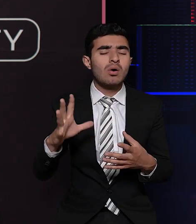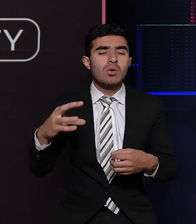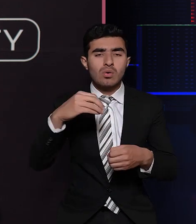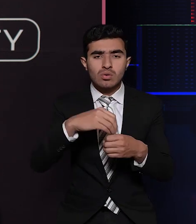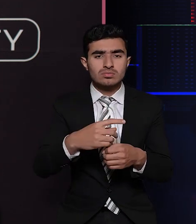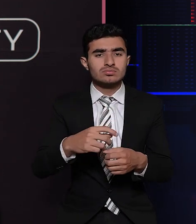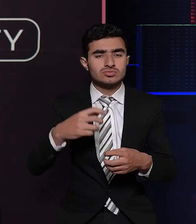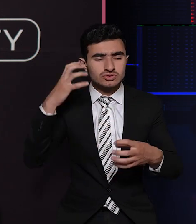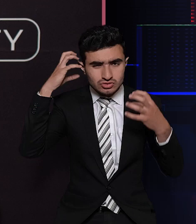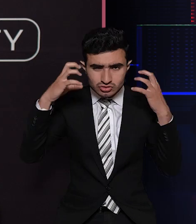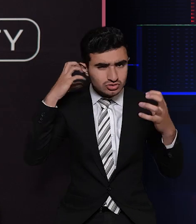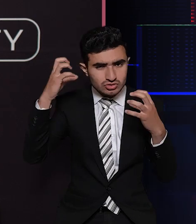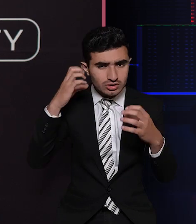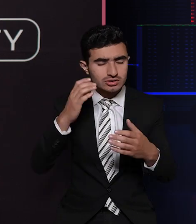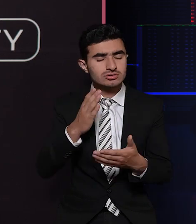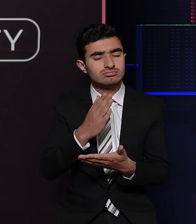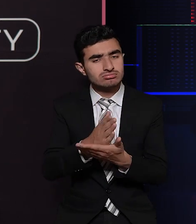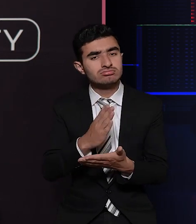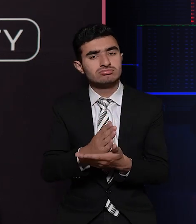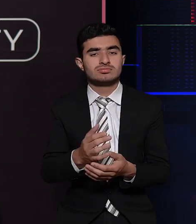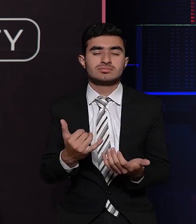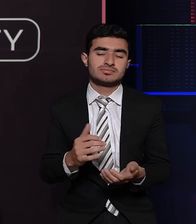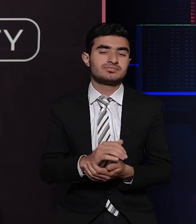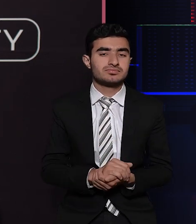ہم اس سٹریس سے نمٹتے ہیں۔